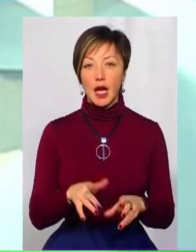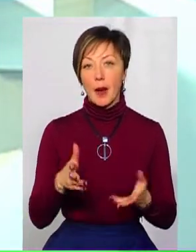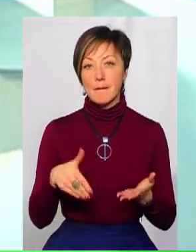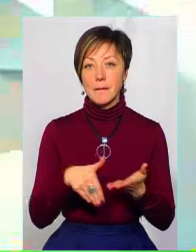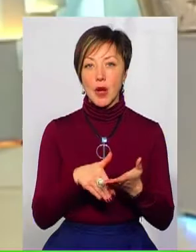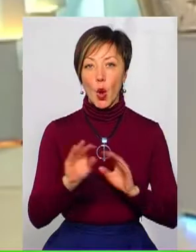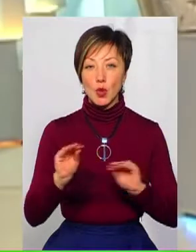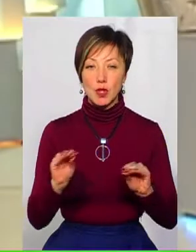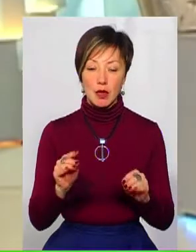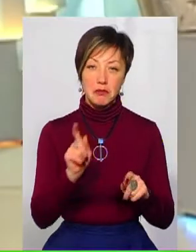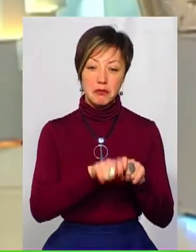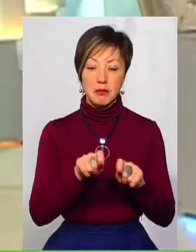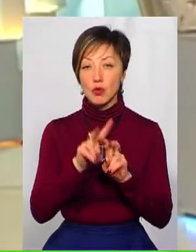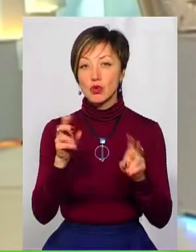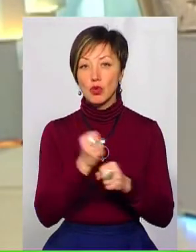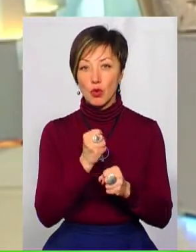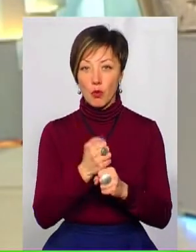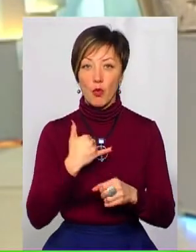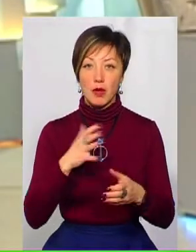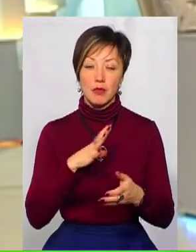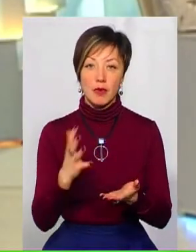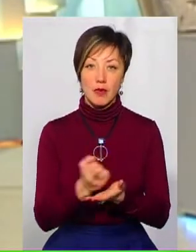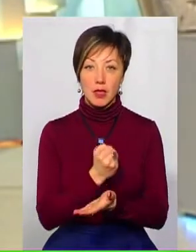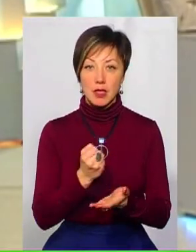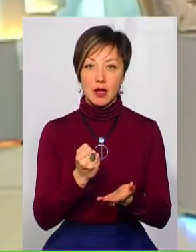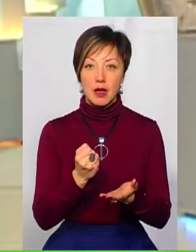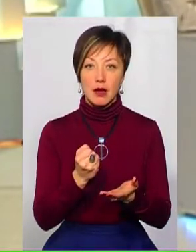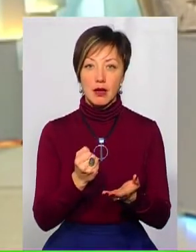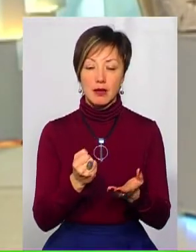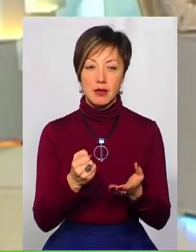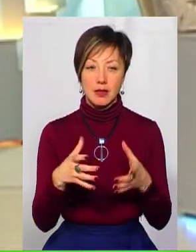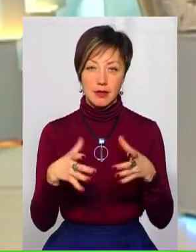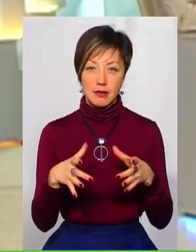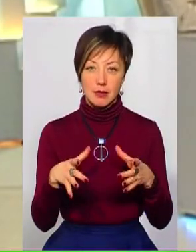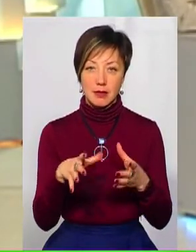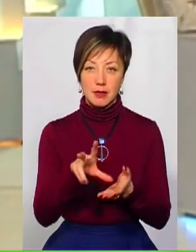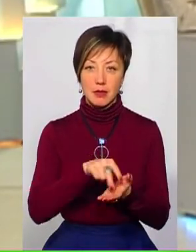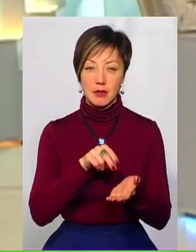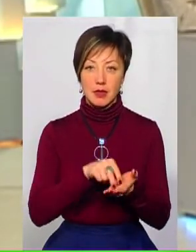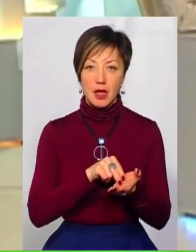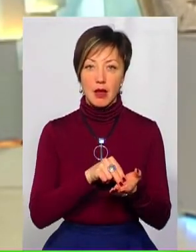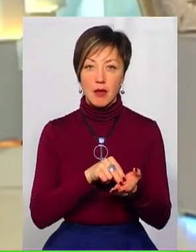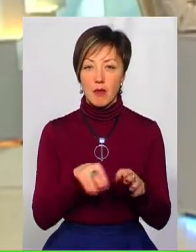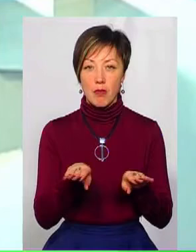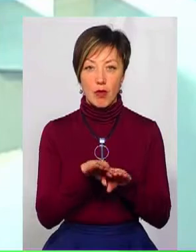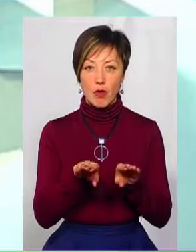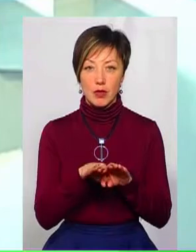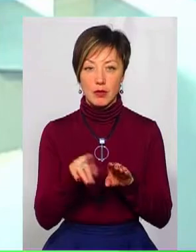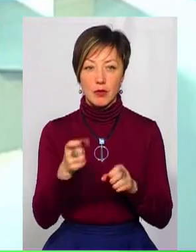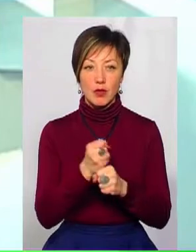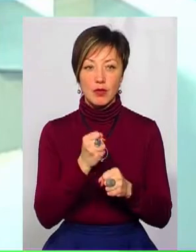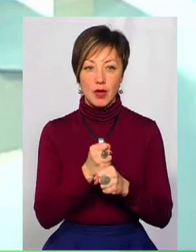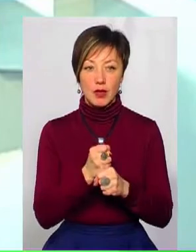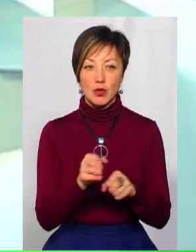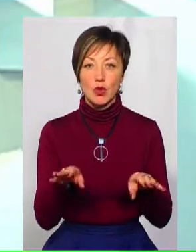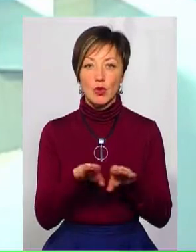і перед цим у мене вийшов альбом. Він, до речі, дуже схожий буде. Мій трек дуже схожий по стилістиці на мій альбом, адже там ми працювали, в